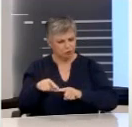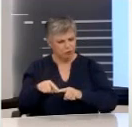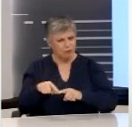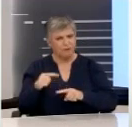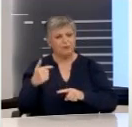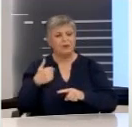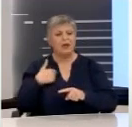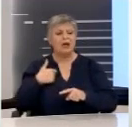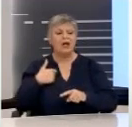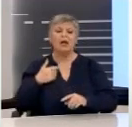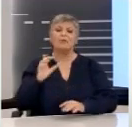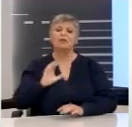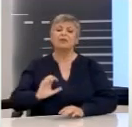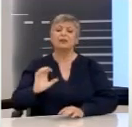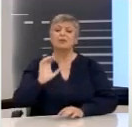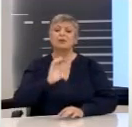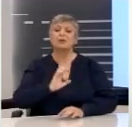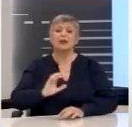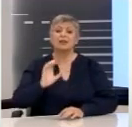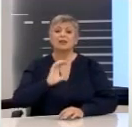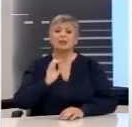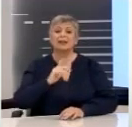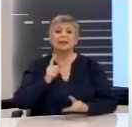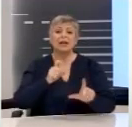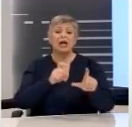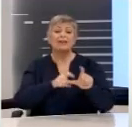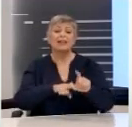στην ιστοσελίδα της εταιρείας Capital